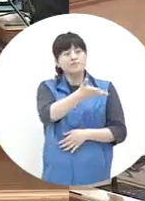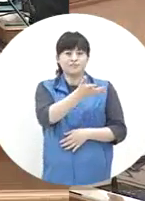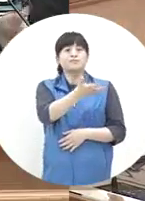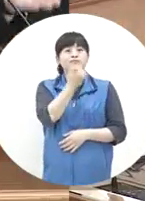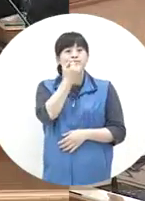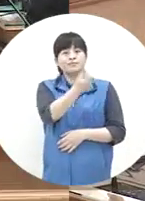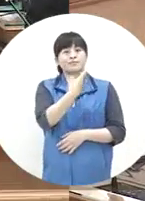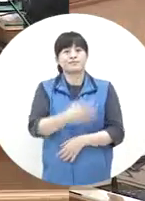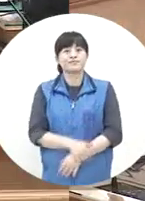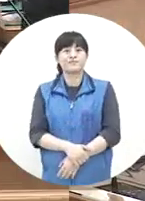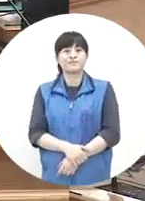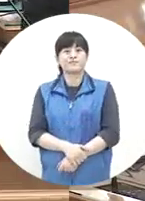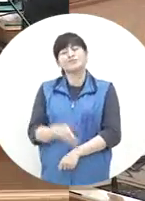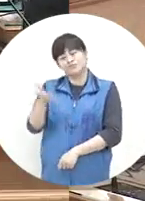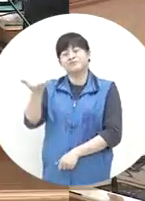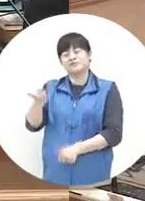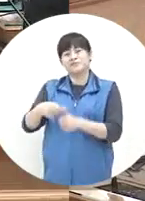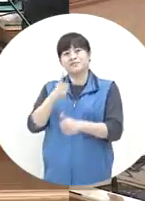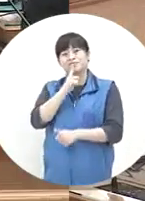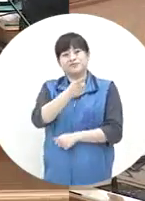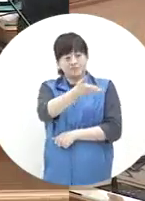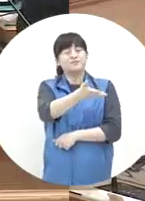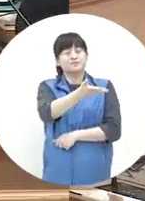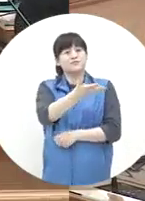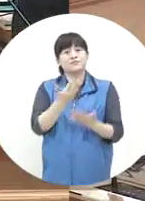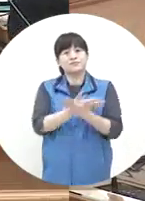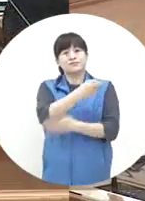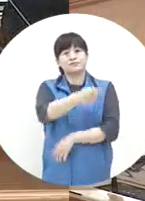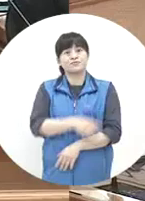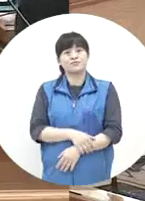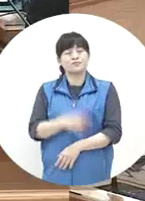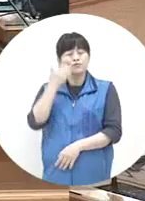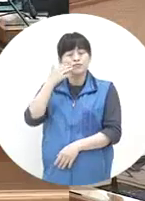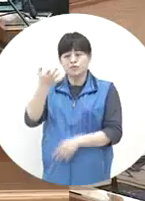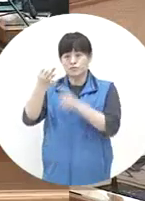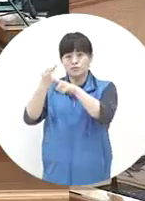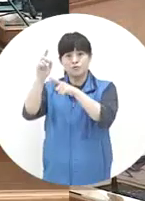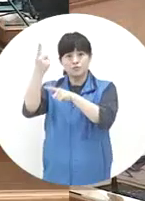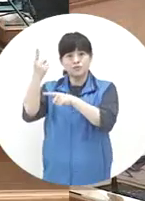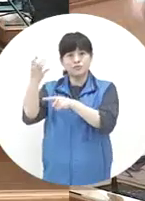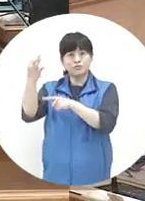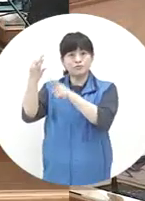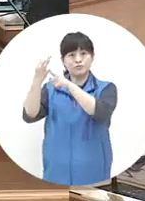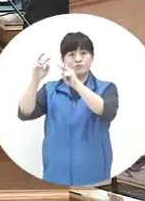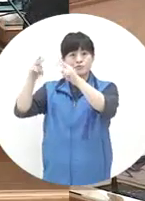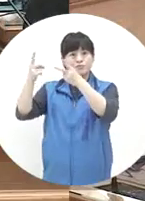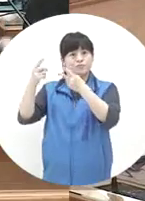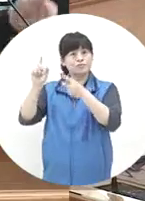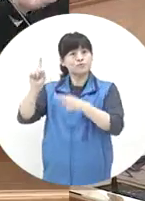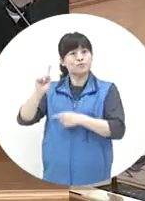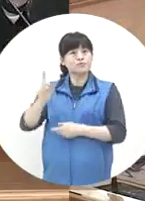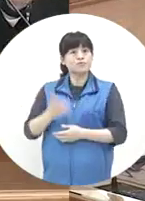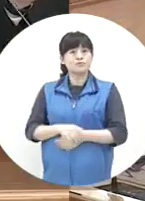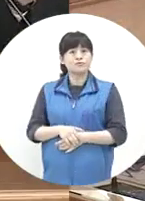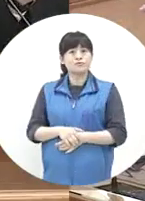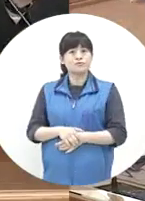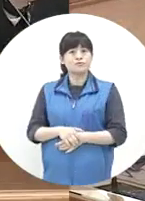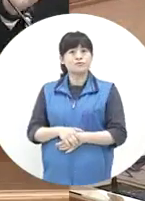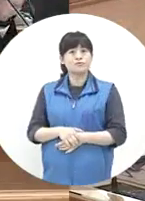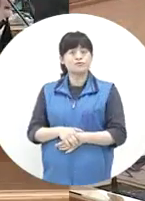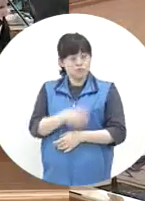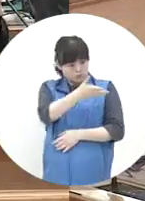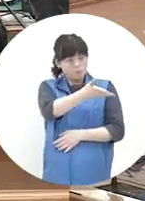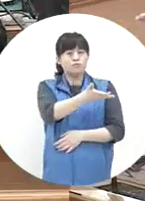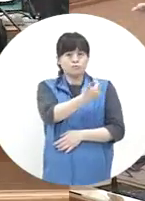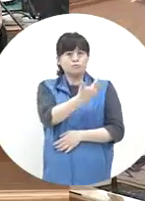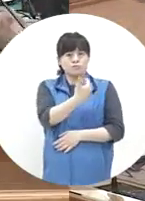样子。 你先讲讲 嘛。没有，你讲，你讲。 没有，你不是。 你要不要为裁员开始改？没有，怎改？ 啊，你不是你不讲。 不，你讲。